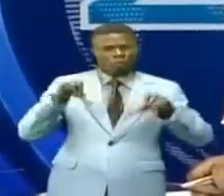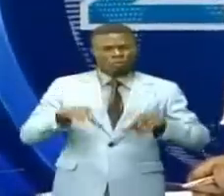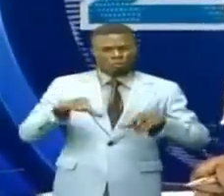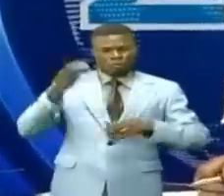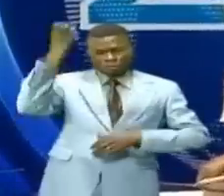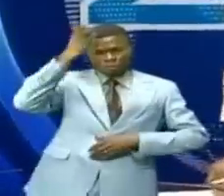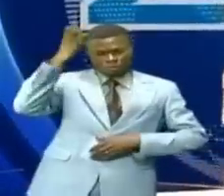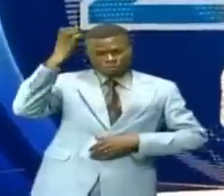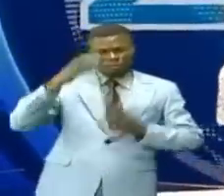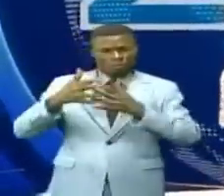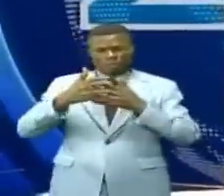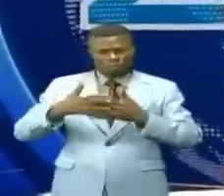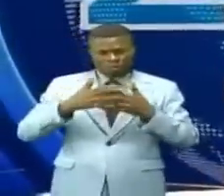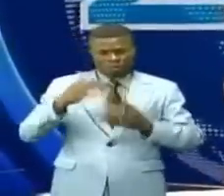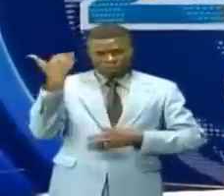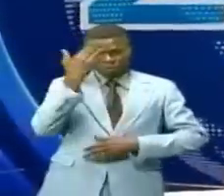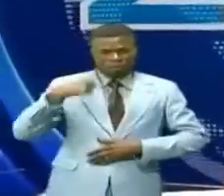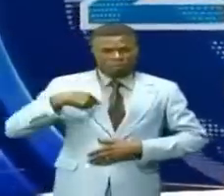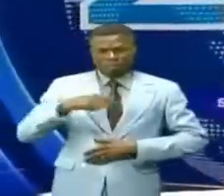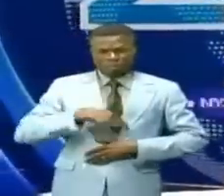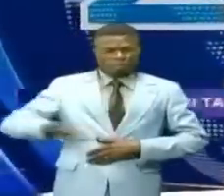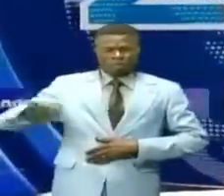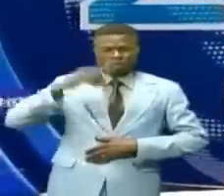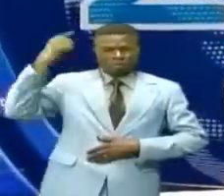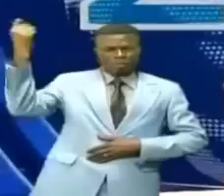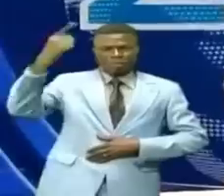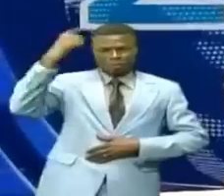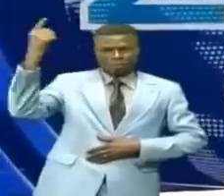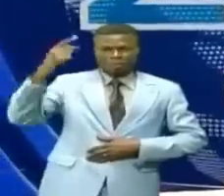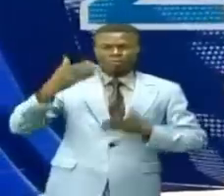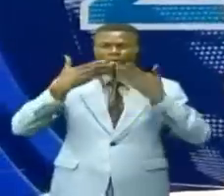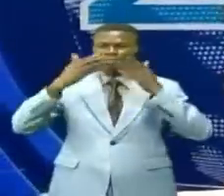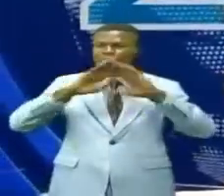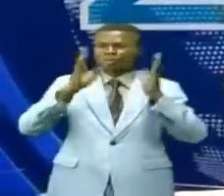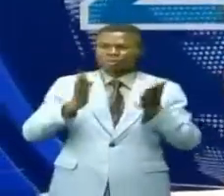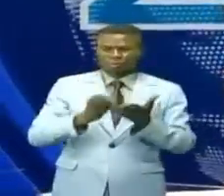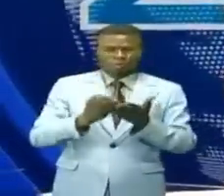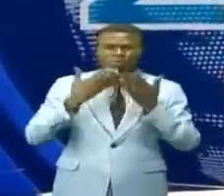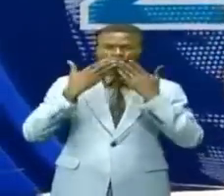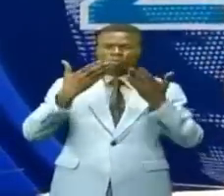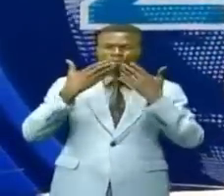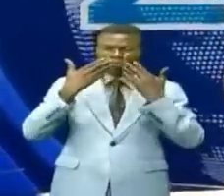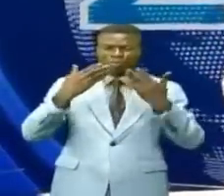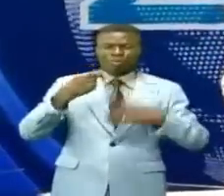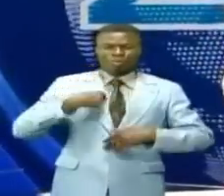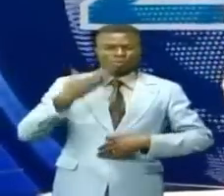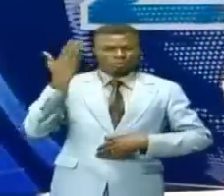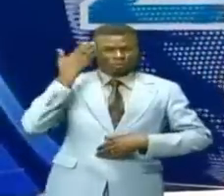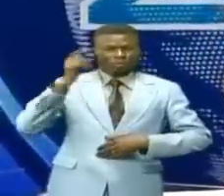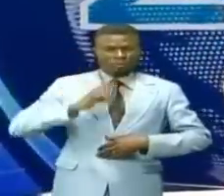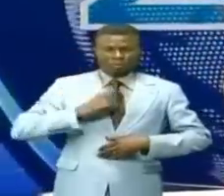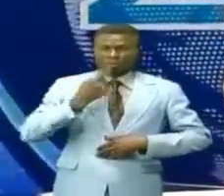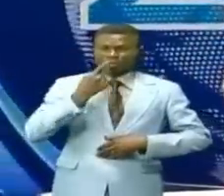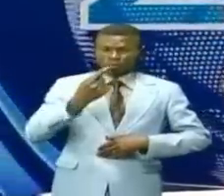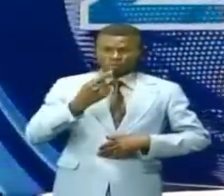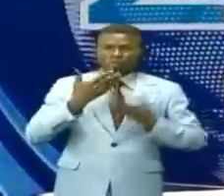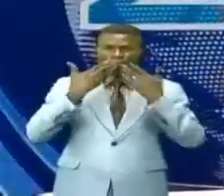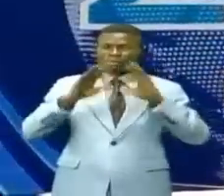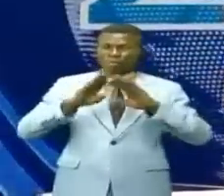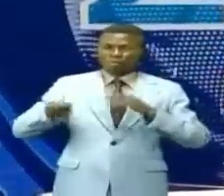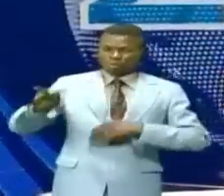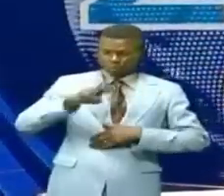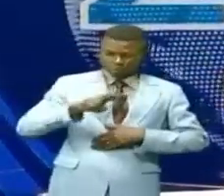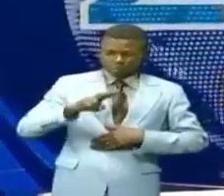à Mbanzangungu dans le Congo central et partout ailleurs sur satellite. Vous êtes sur la RTNT. L'actualité continue sur nos antennes. Retrouvées à